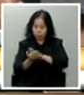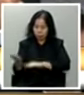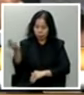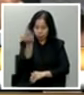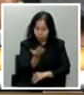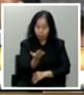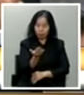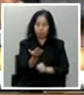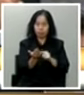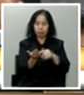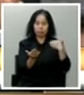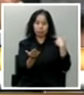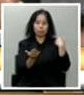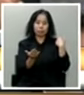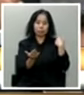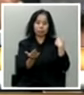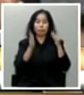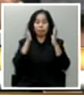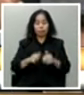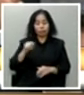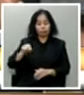ราจะเห็นว่ามีหลายท่านที่อยู่ในห้อง